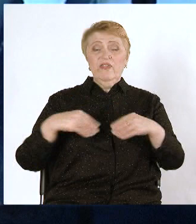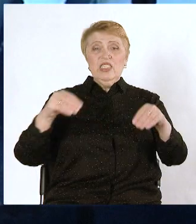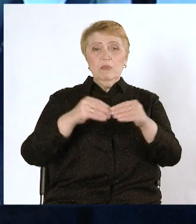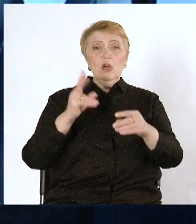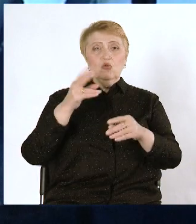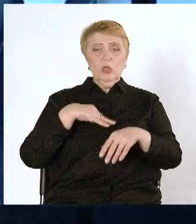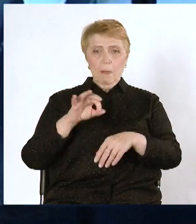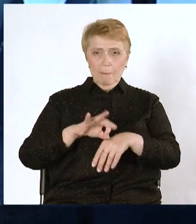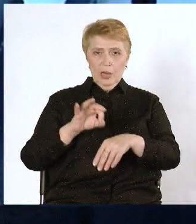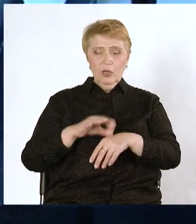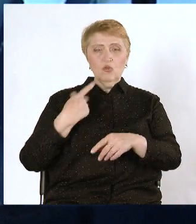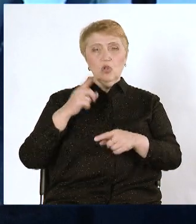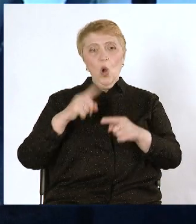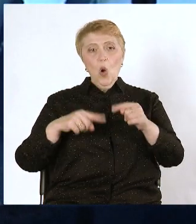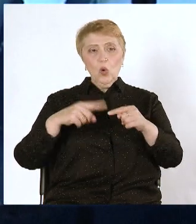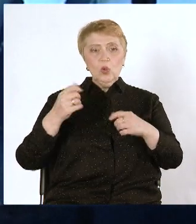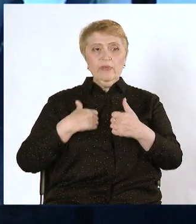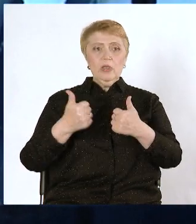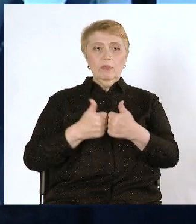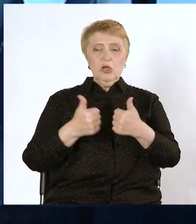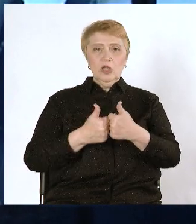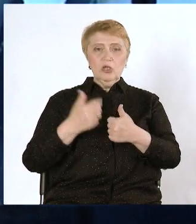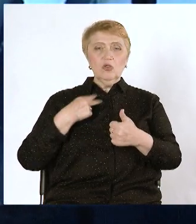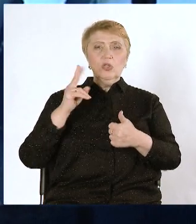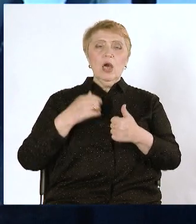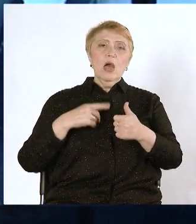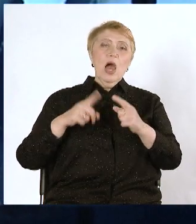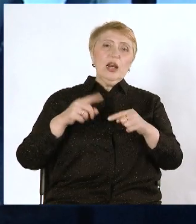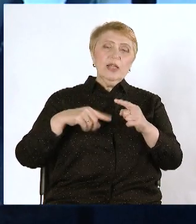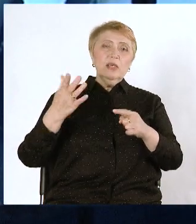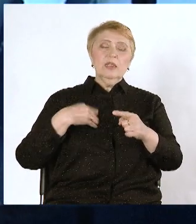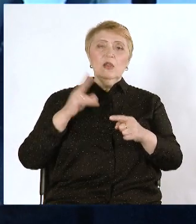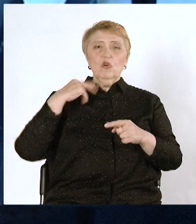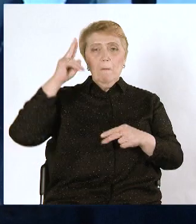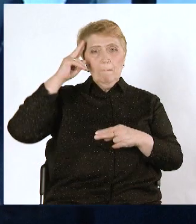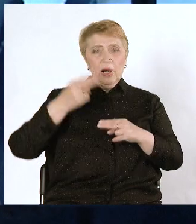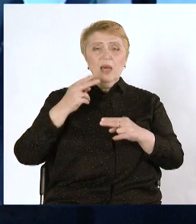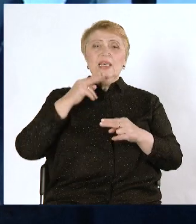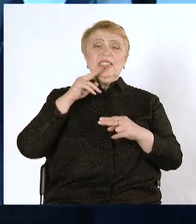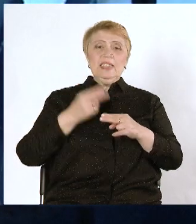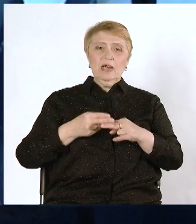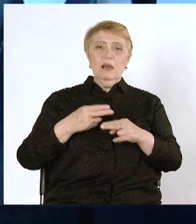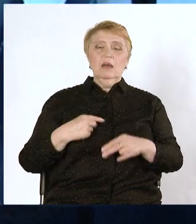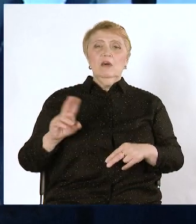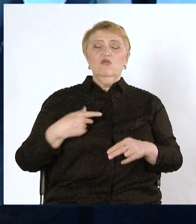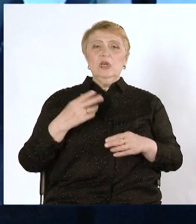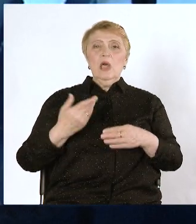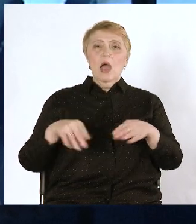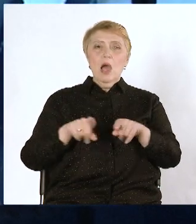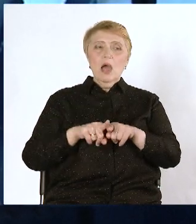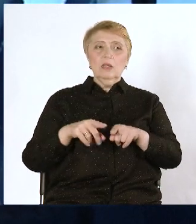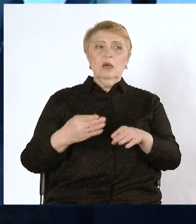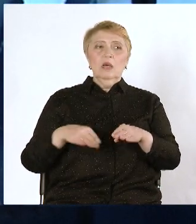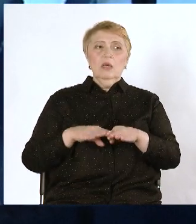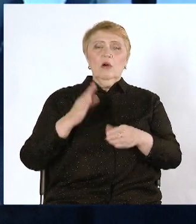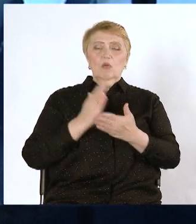обетам ваши родственники ближайшие родители братья и сестры то на по идее второй тип диабетов диабет это